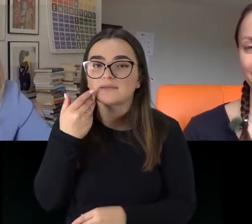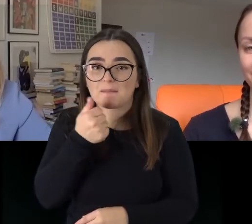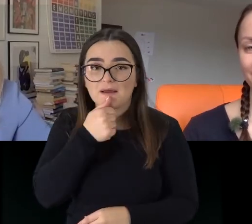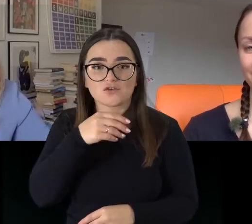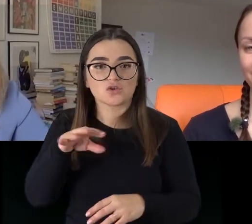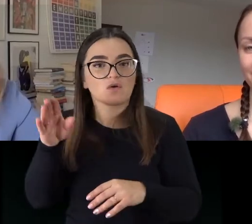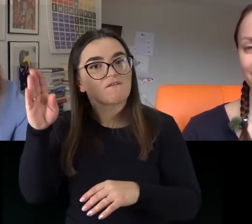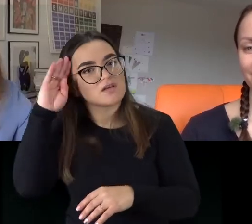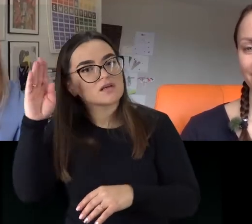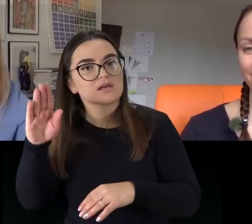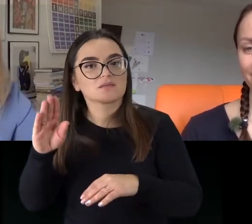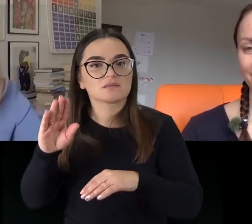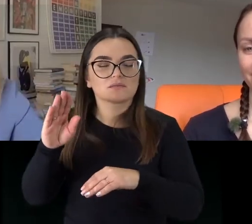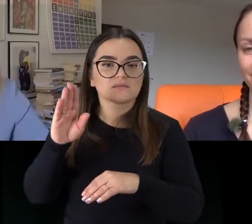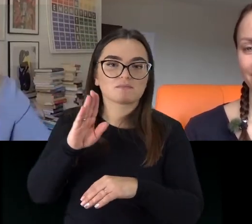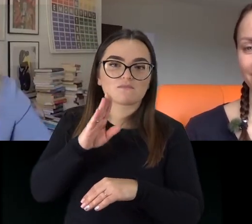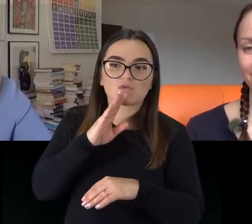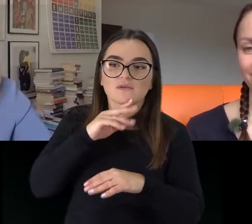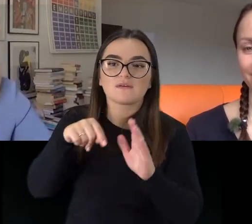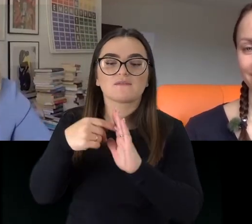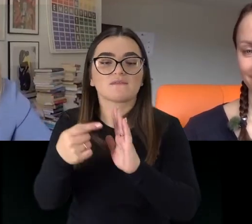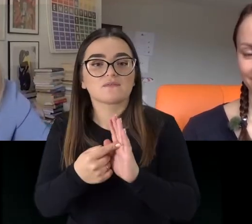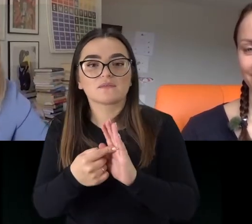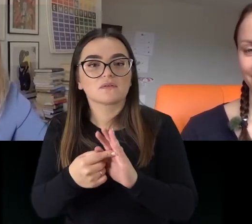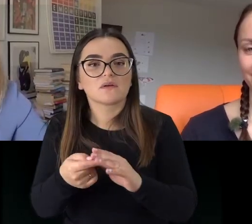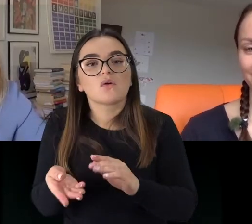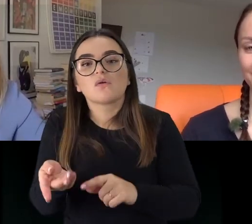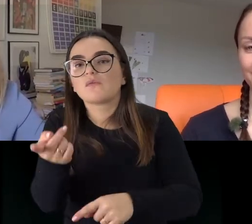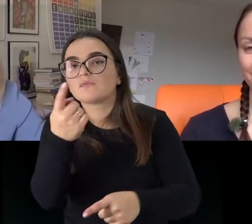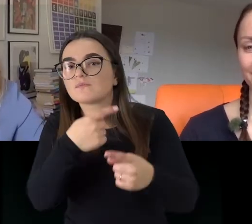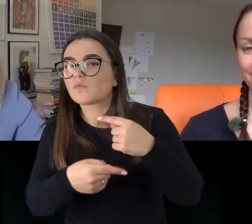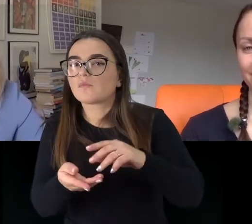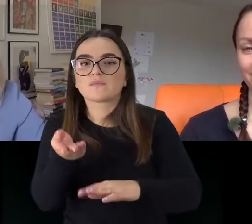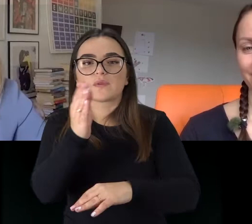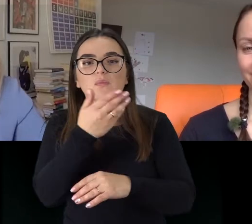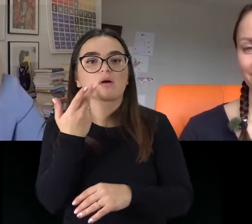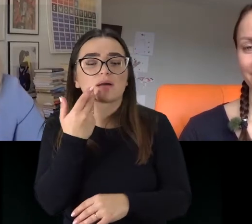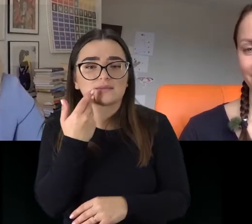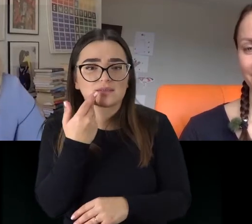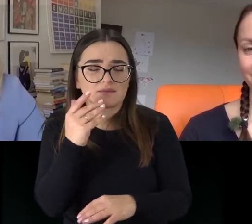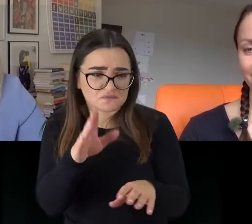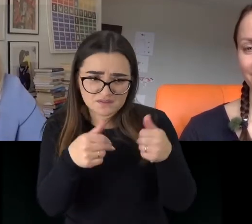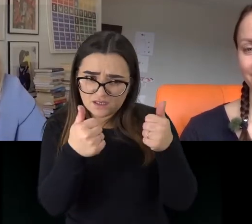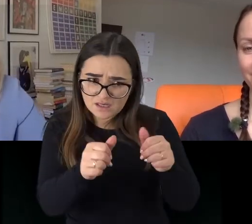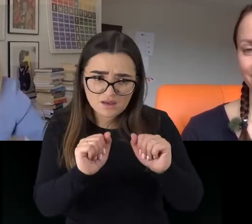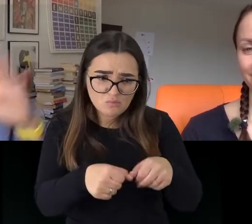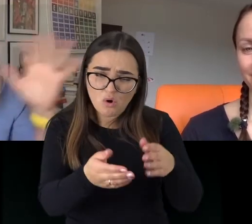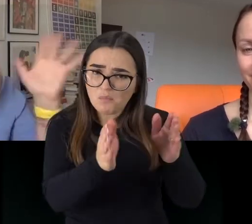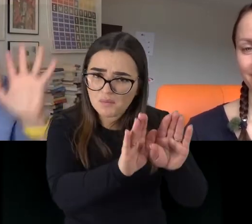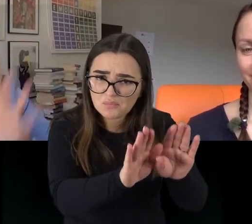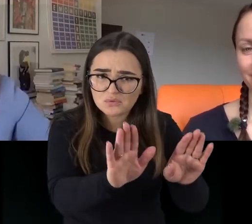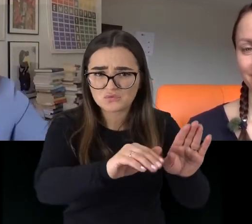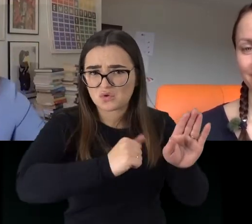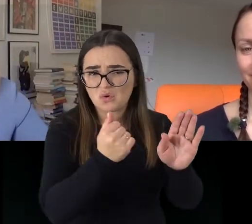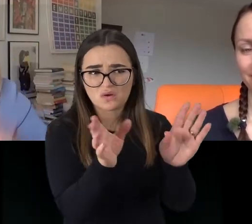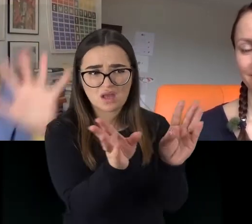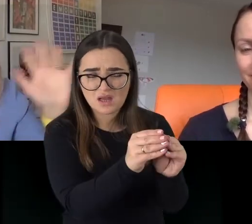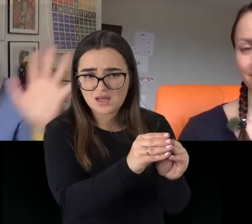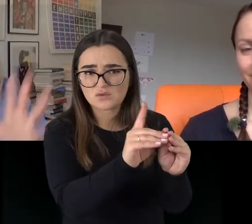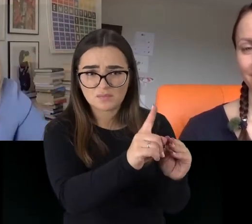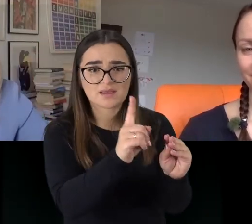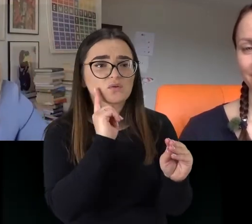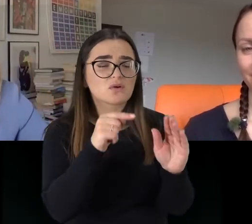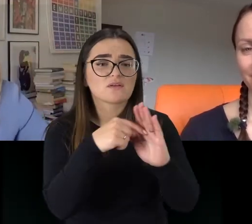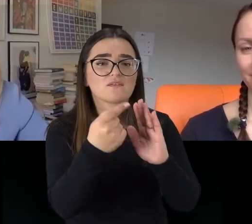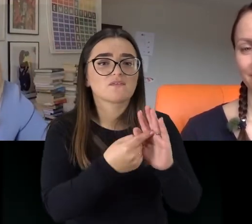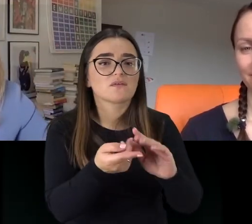žmonos, tai viskas gerai, būk kiek nori, dalyvauk su draugėm, eik pasivaikščiok, bet tiesiog nori žinot, kada grįši, nori susiplanuoti ant savo kokį nors